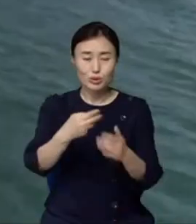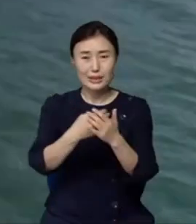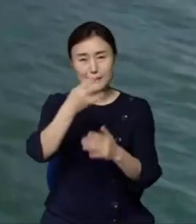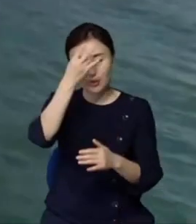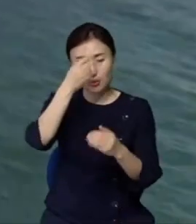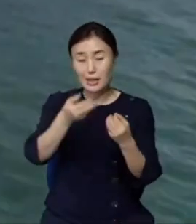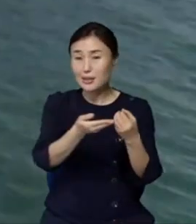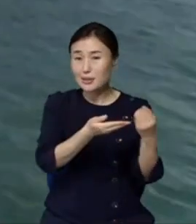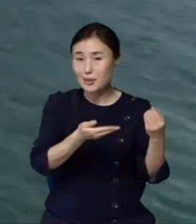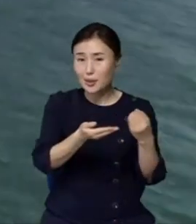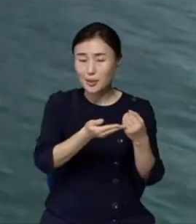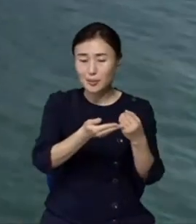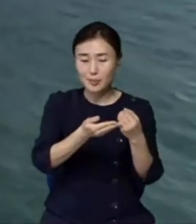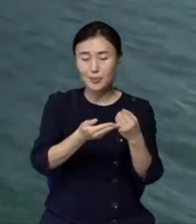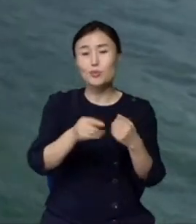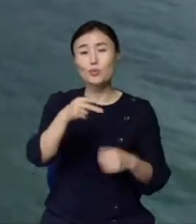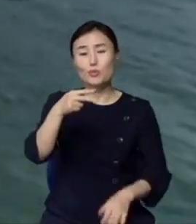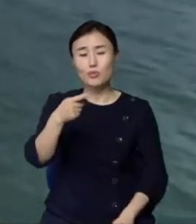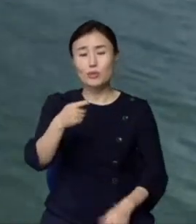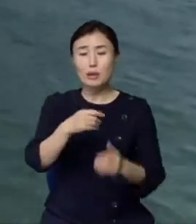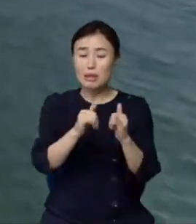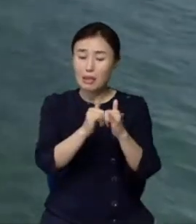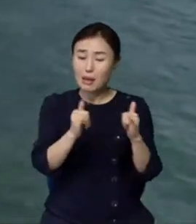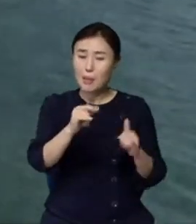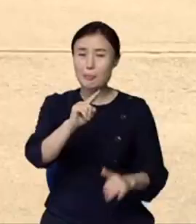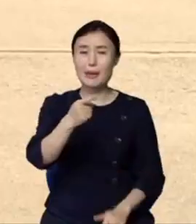섬 장도에도 102만 명이 다녀갔습니다.